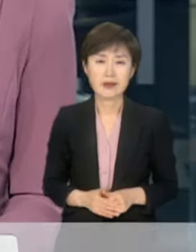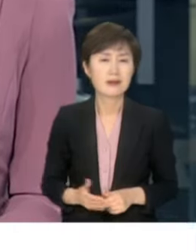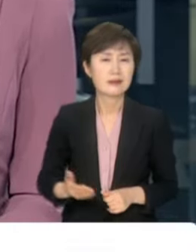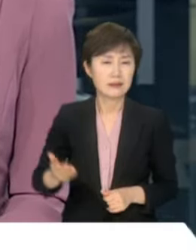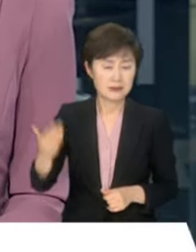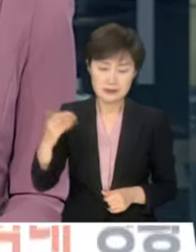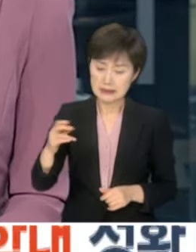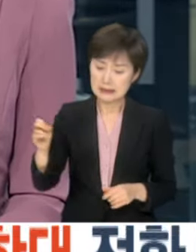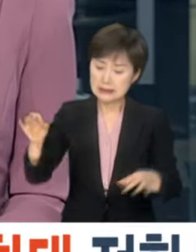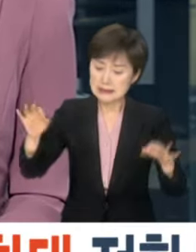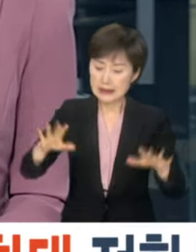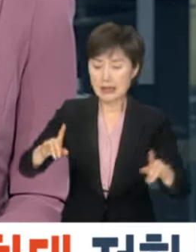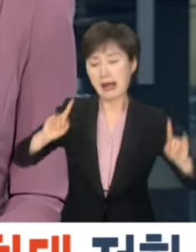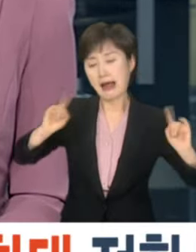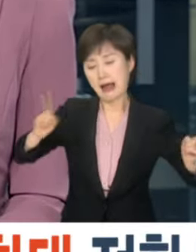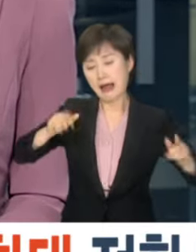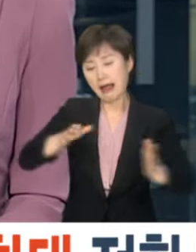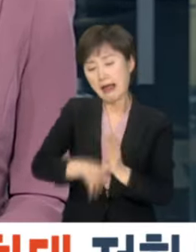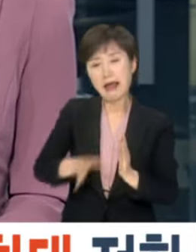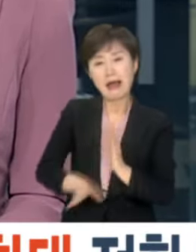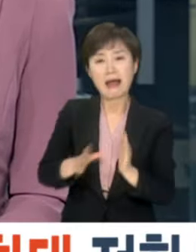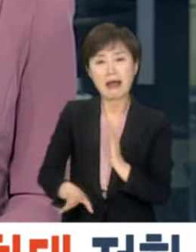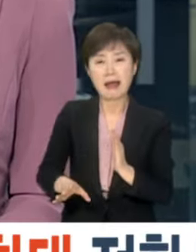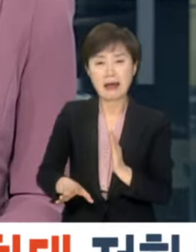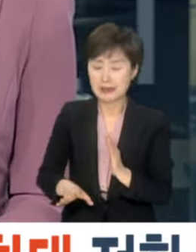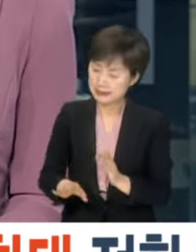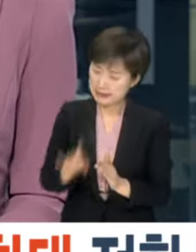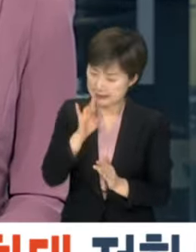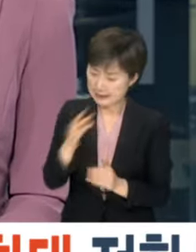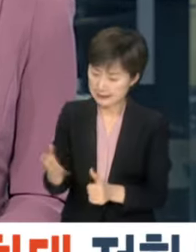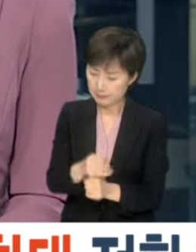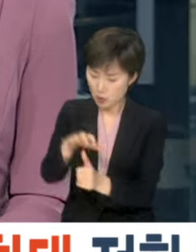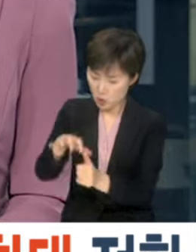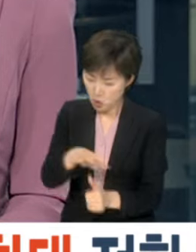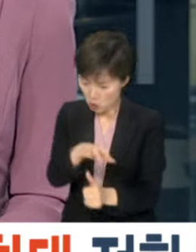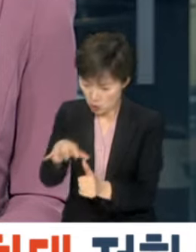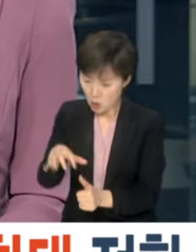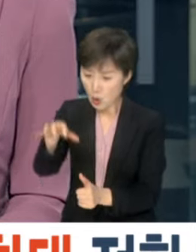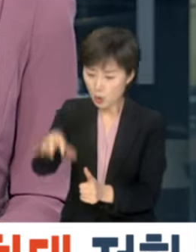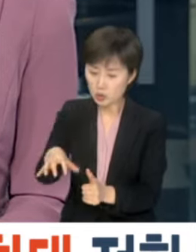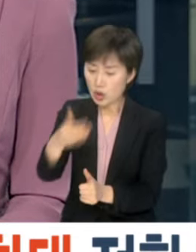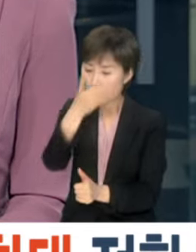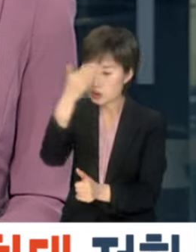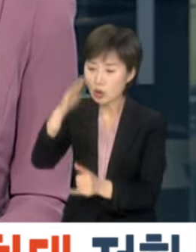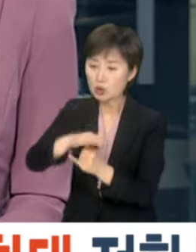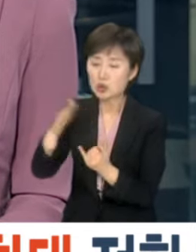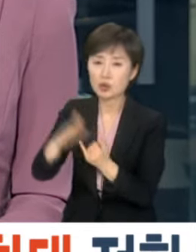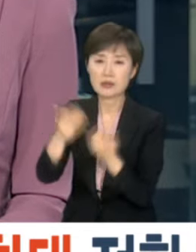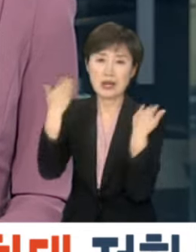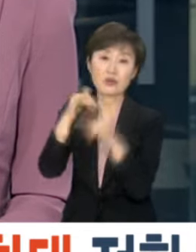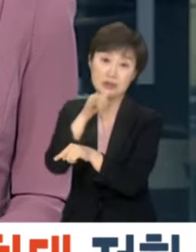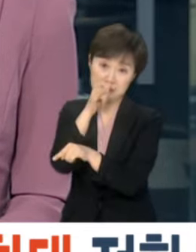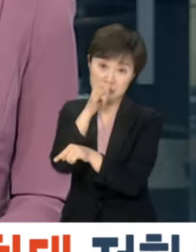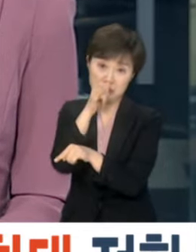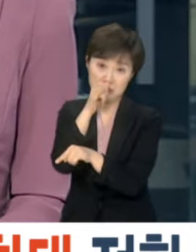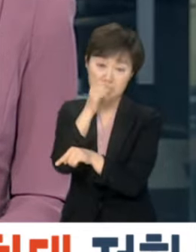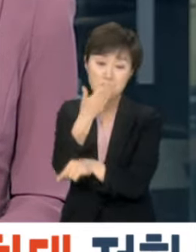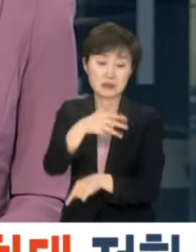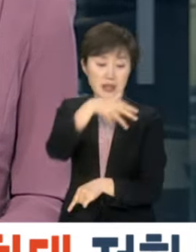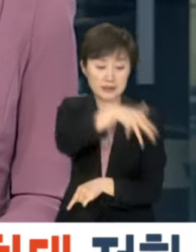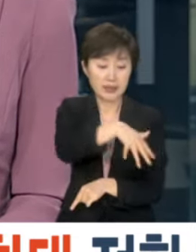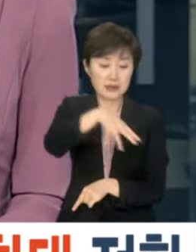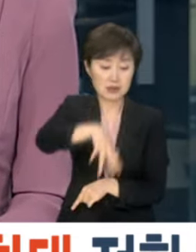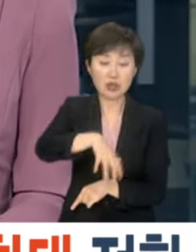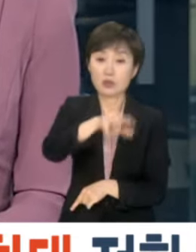한때 비행으로 보호 처분을 받은 청소년들을 다시 가르치고 보듬어야 할 제천시 한 청소년 학교에서 아동학대가